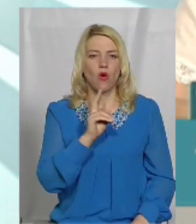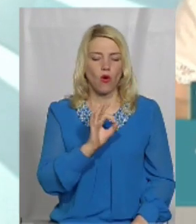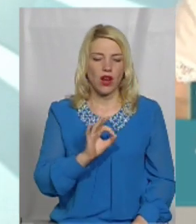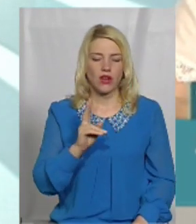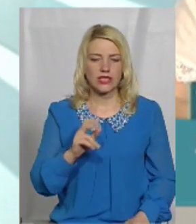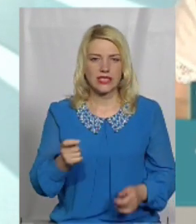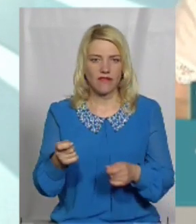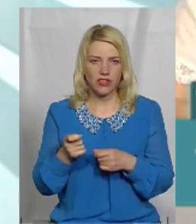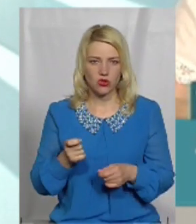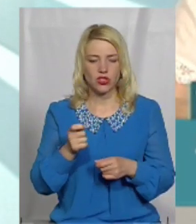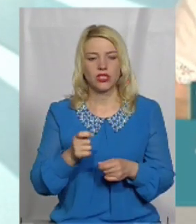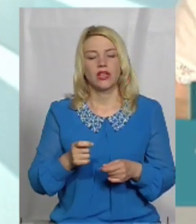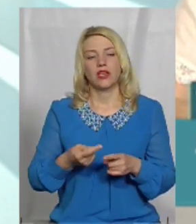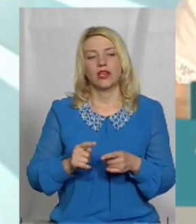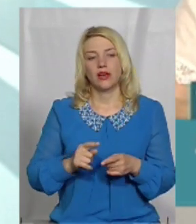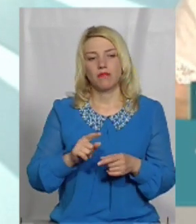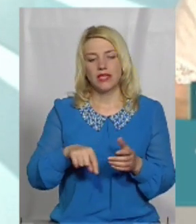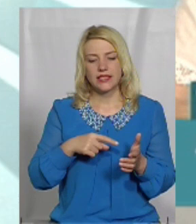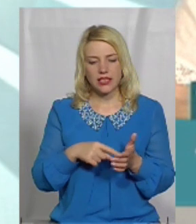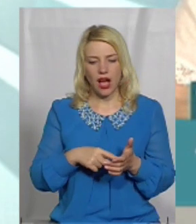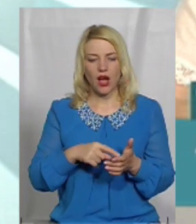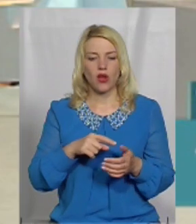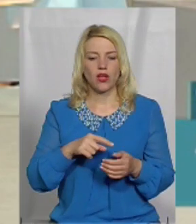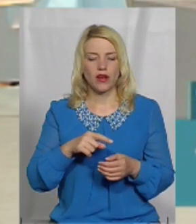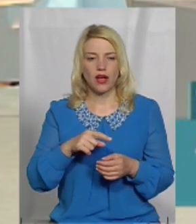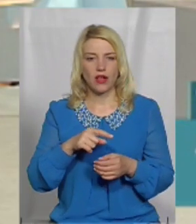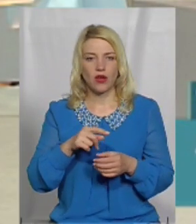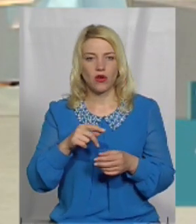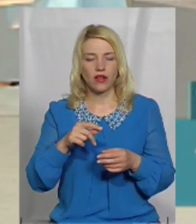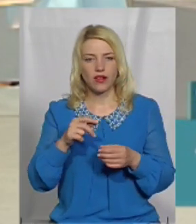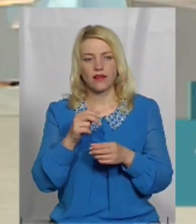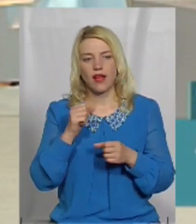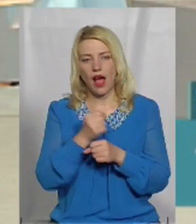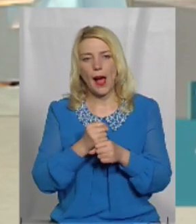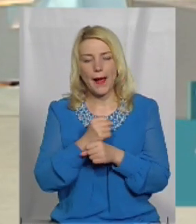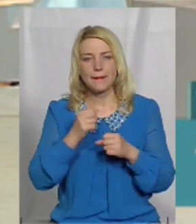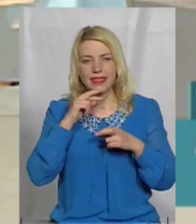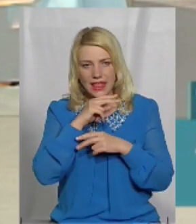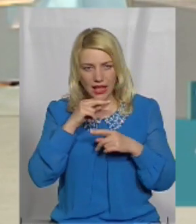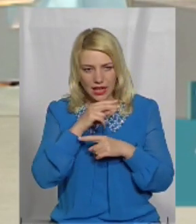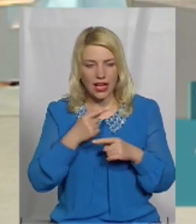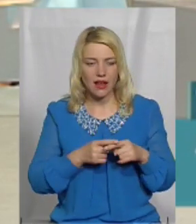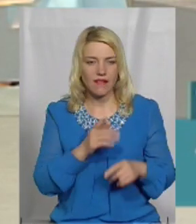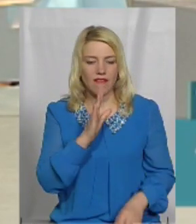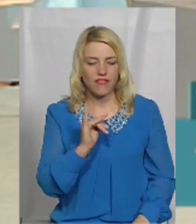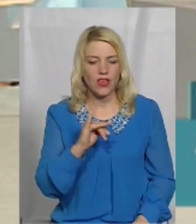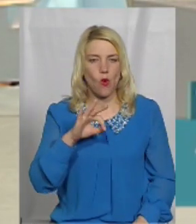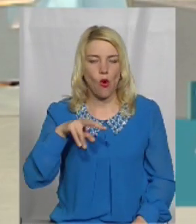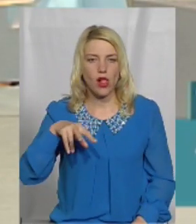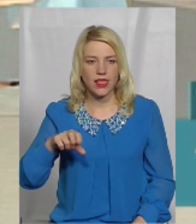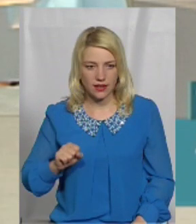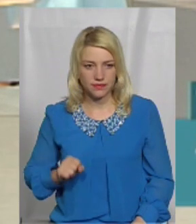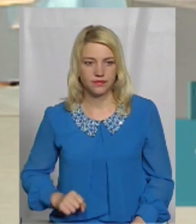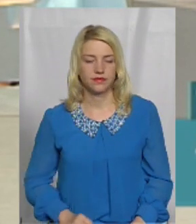Кадуцькою, завідувачкою міської комунальної аптеки «Віола». Вітаю. Доброго дня. Пані Людмило, спочатку хотів у